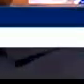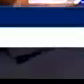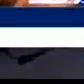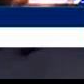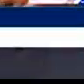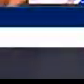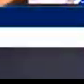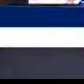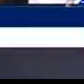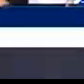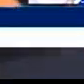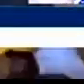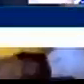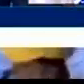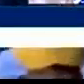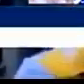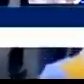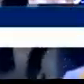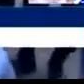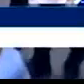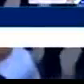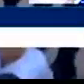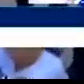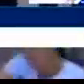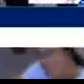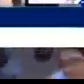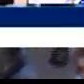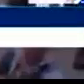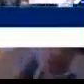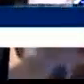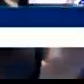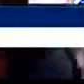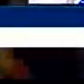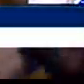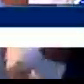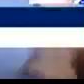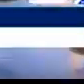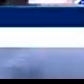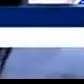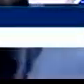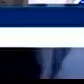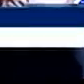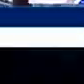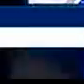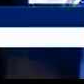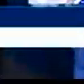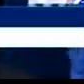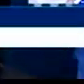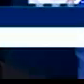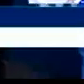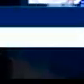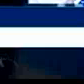poliția de frontieră. Cetățenii români și la această oră sunt întorși aleator din drum, nu există niciun